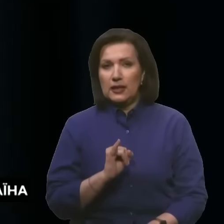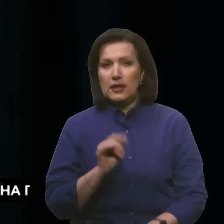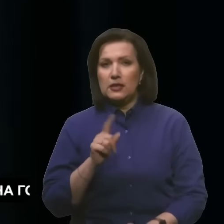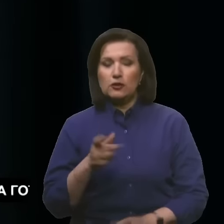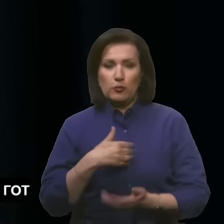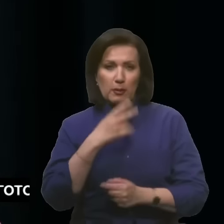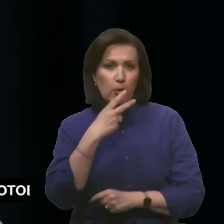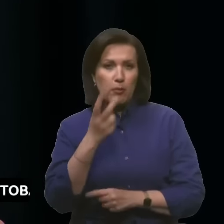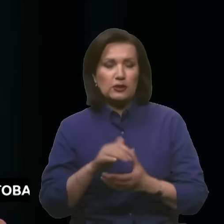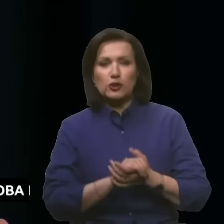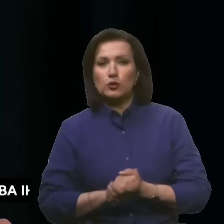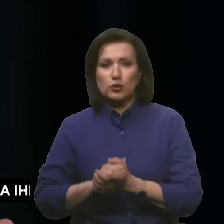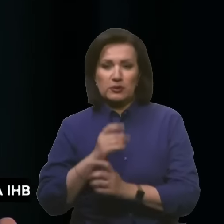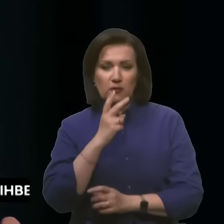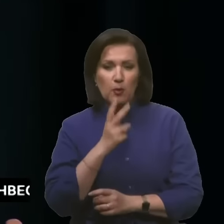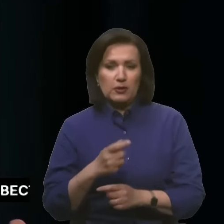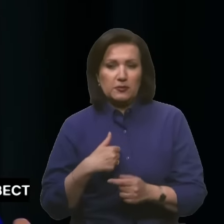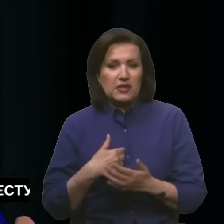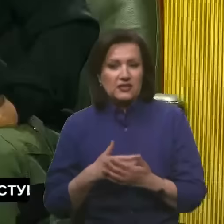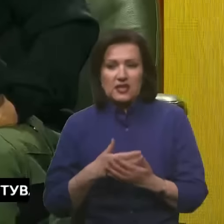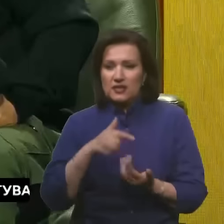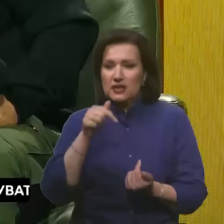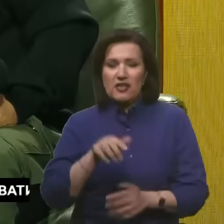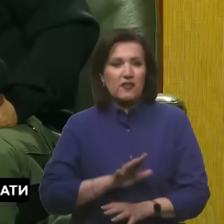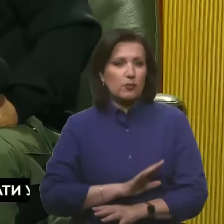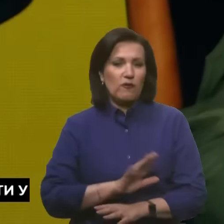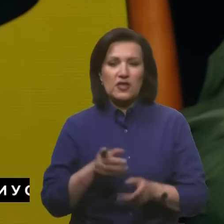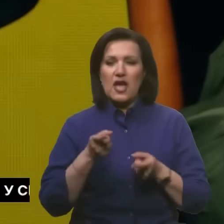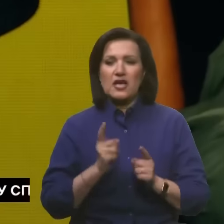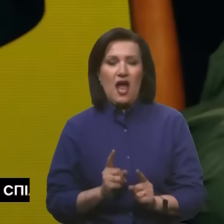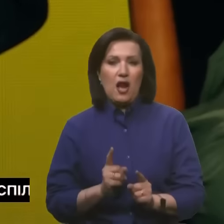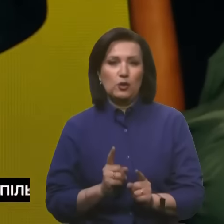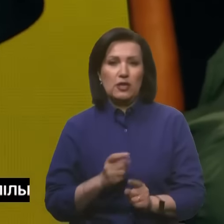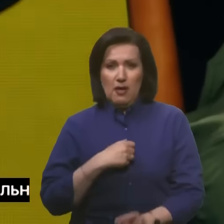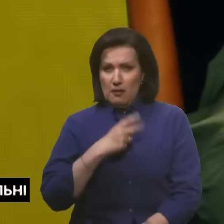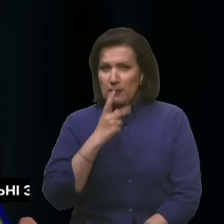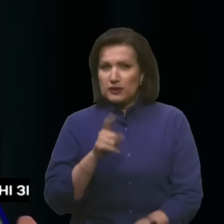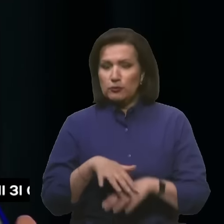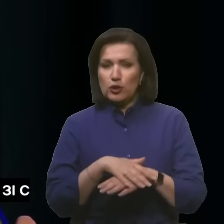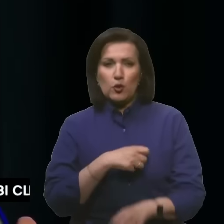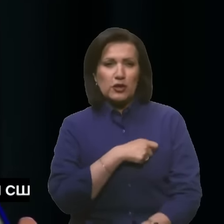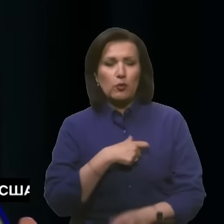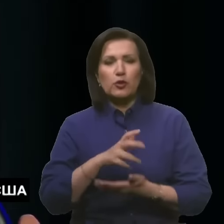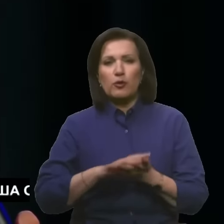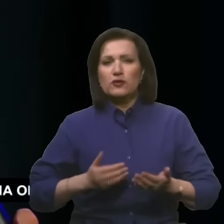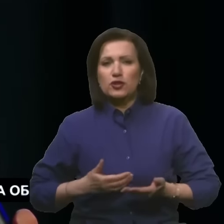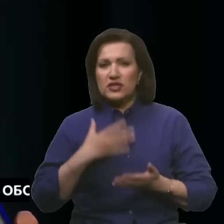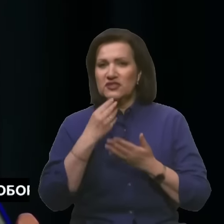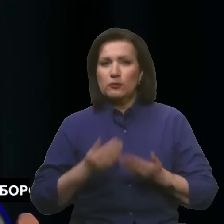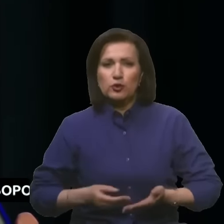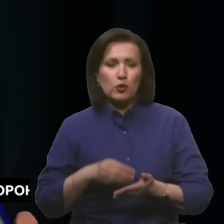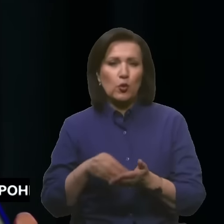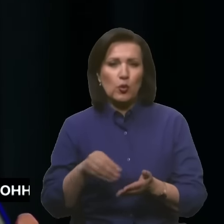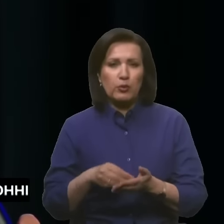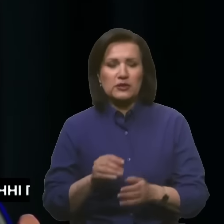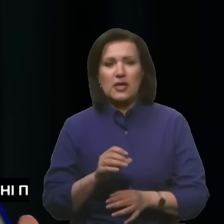те, що і ми побачили, і суспільство побачило, мені здається, не відповідає реальності. Ми бачимо, що народні депутати продовжують жити своїм життям,